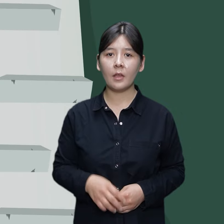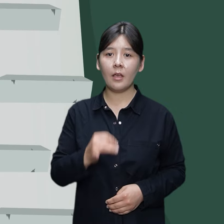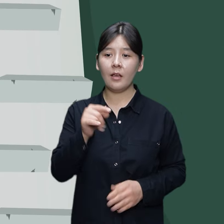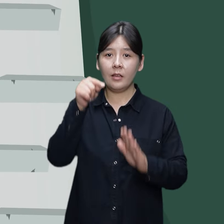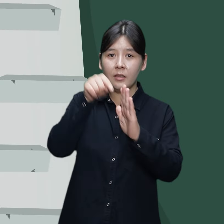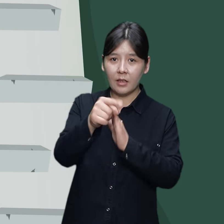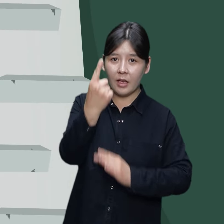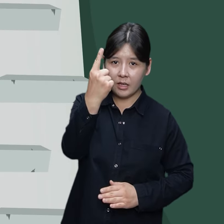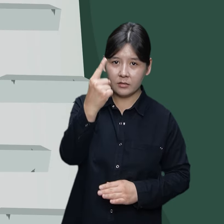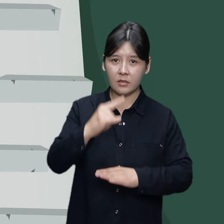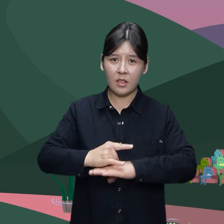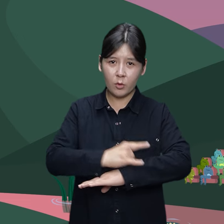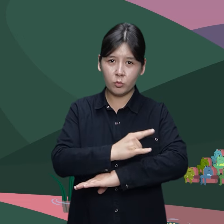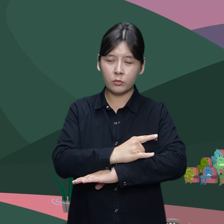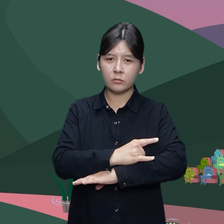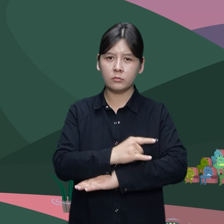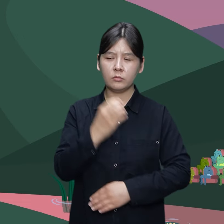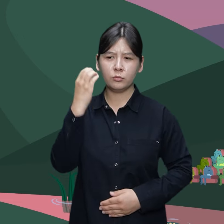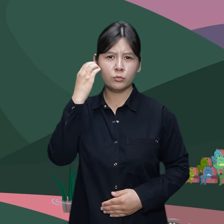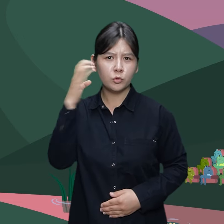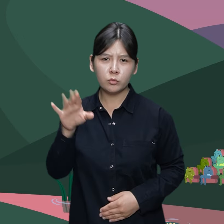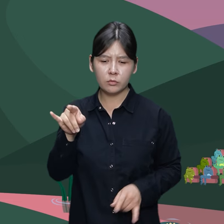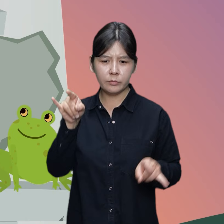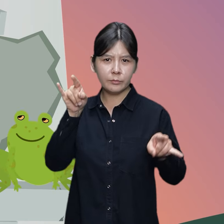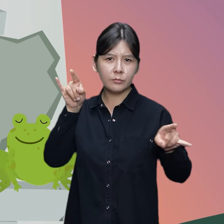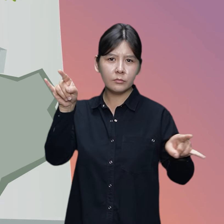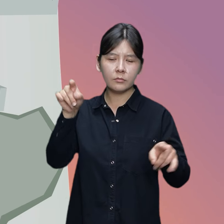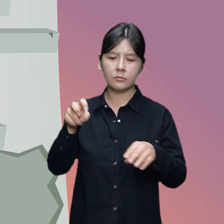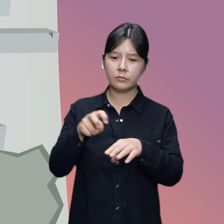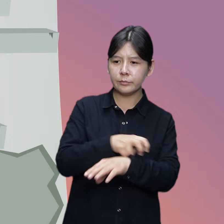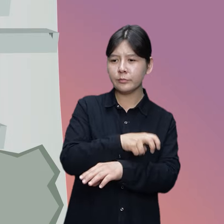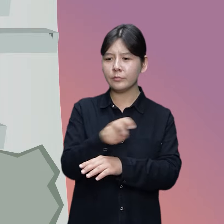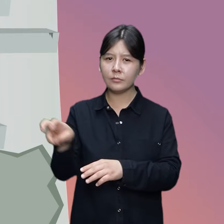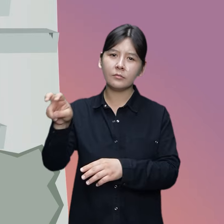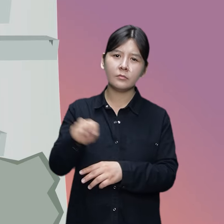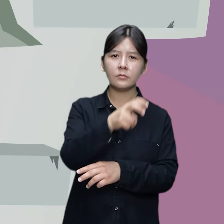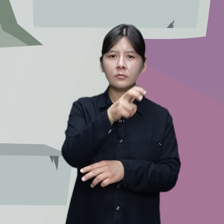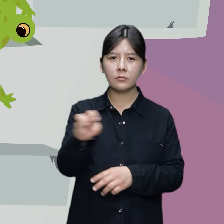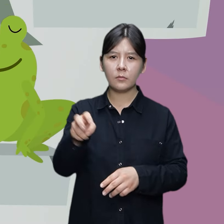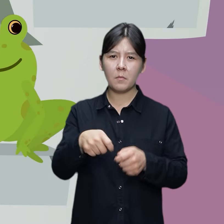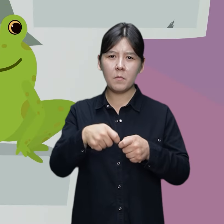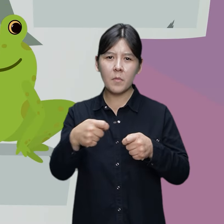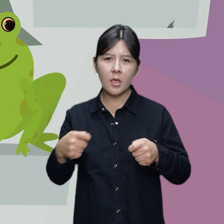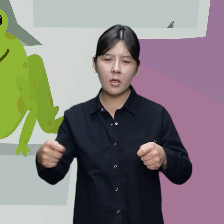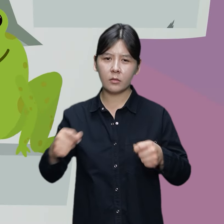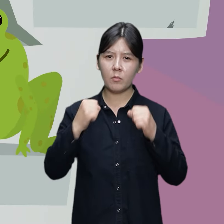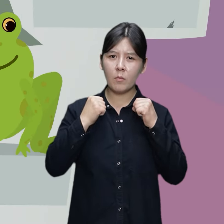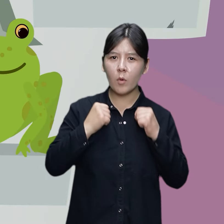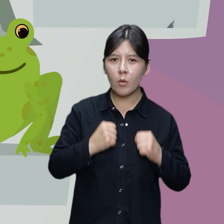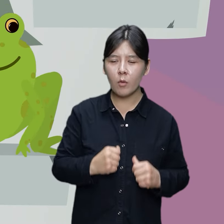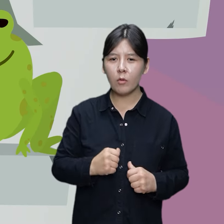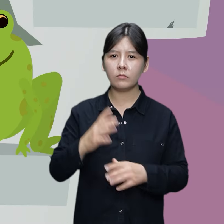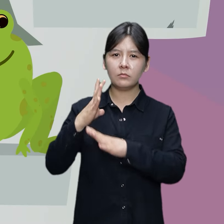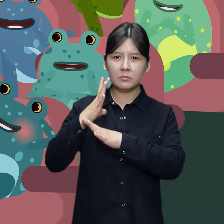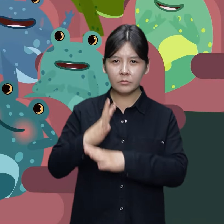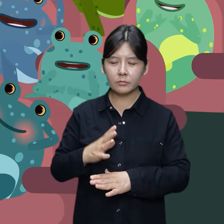Қалардың арасынан бір өйсі ғана, мазақты оларғы, қату айтылған сөздіргі, жана татал жолға қарабастан, ұламдан